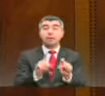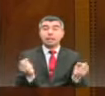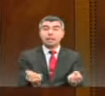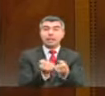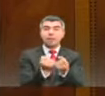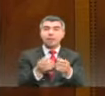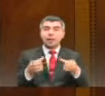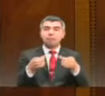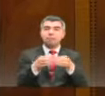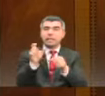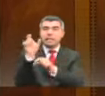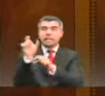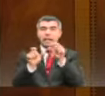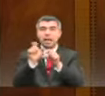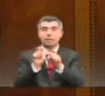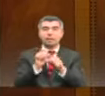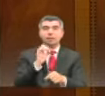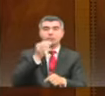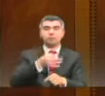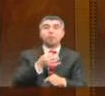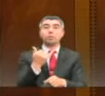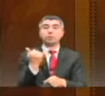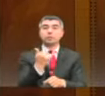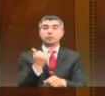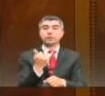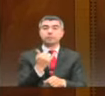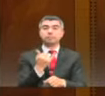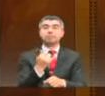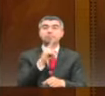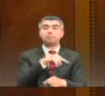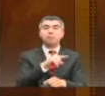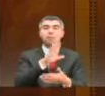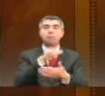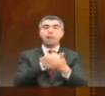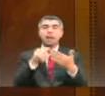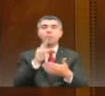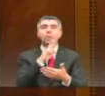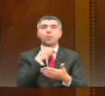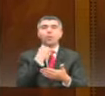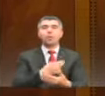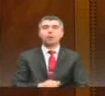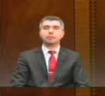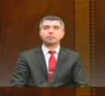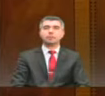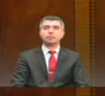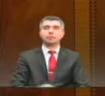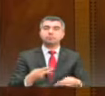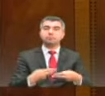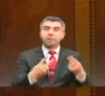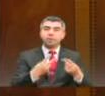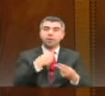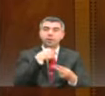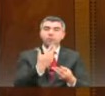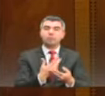البشرية يمثل محورا مركزيا ورئيسيا في البرنامج الحكومي، وانطلاقا من